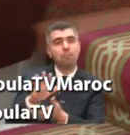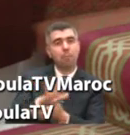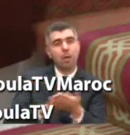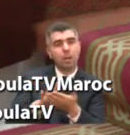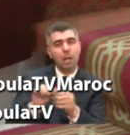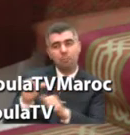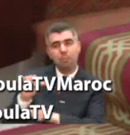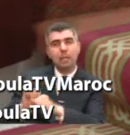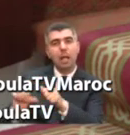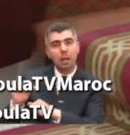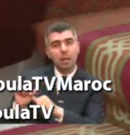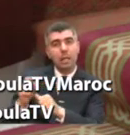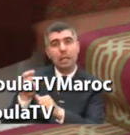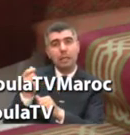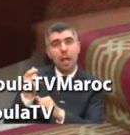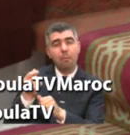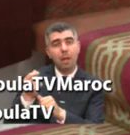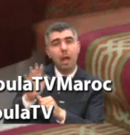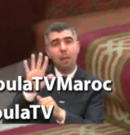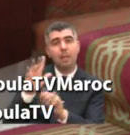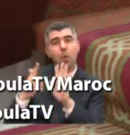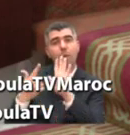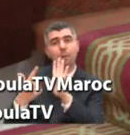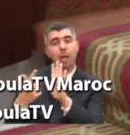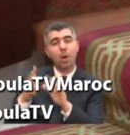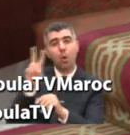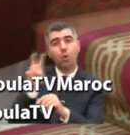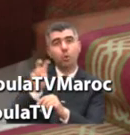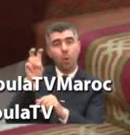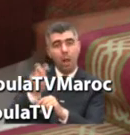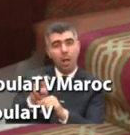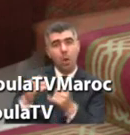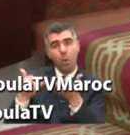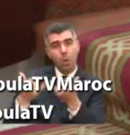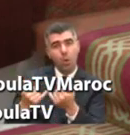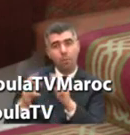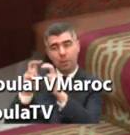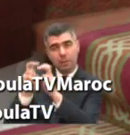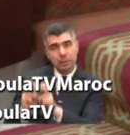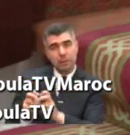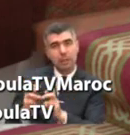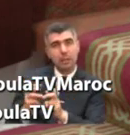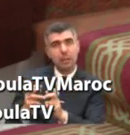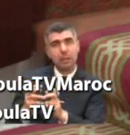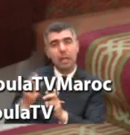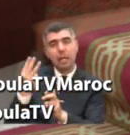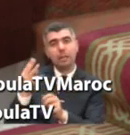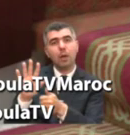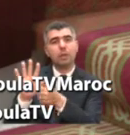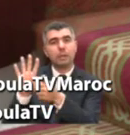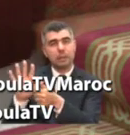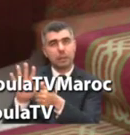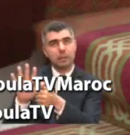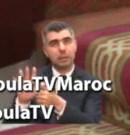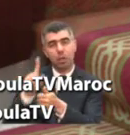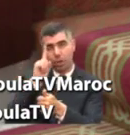فالتقلب الأسعار وصلت 75 دولار اليوم، الحمد لله نزلت على 83 على 63، كنتمناو ان